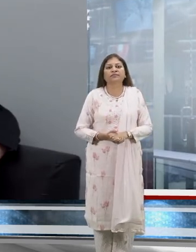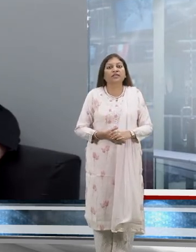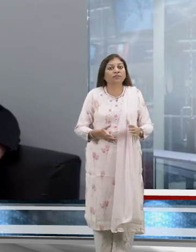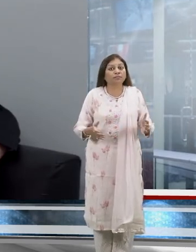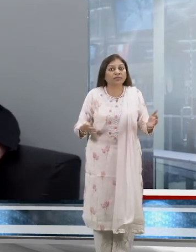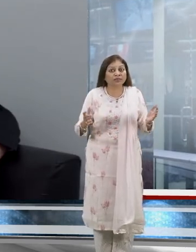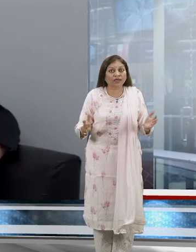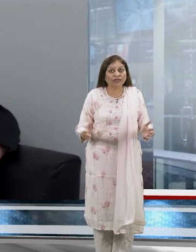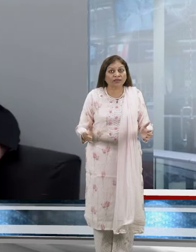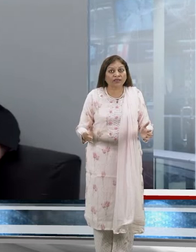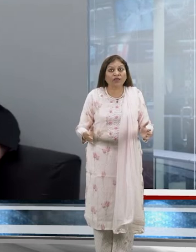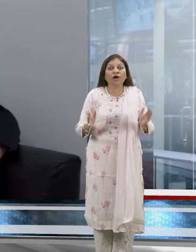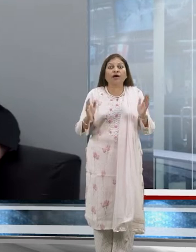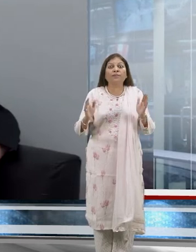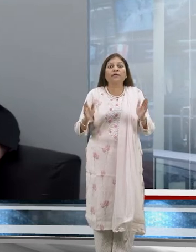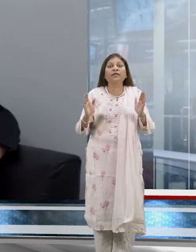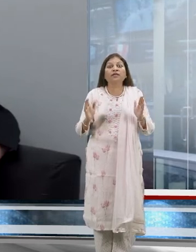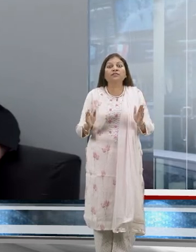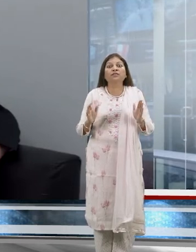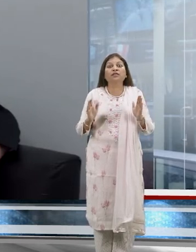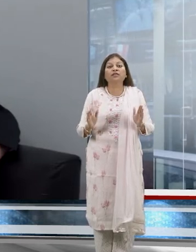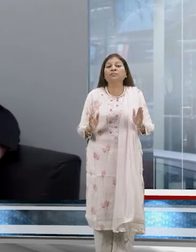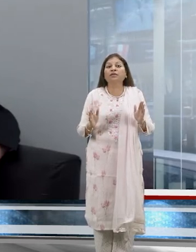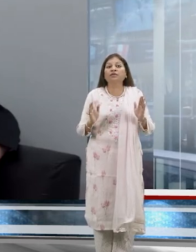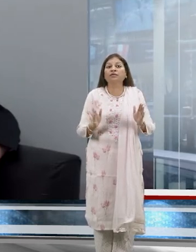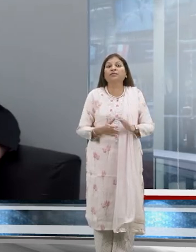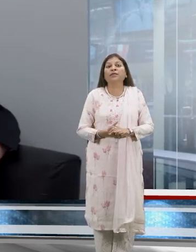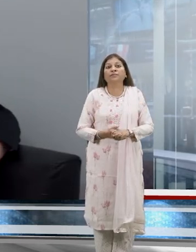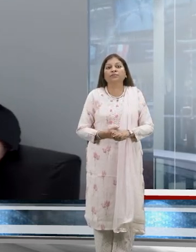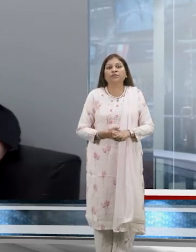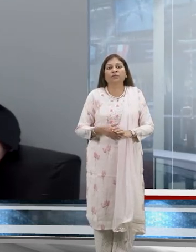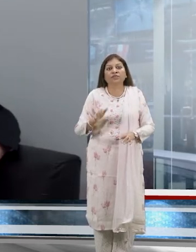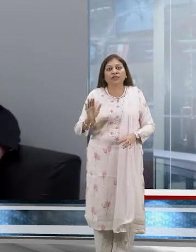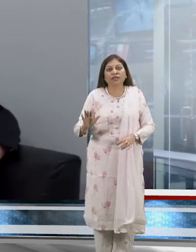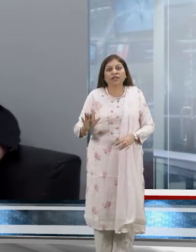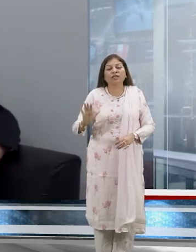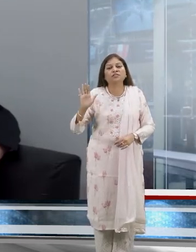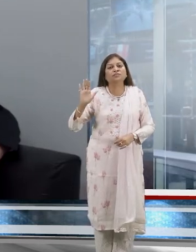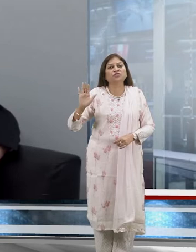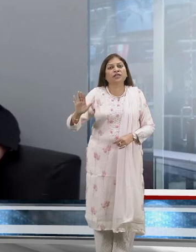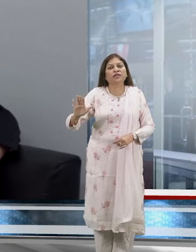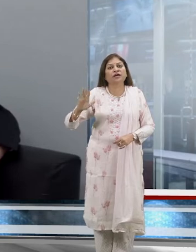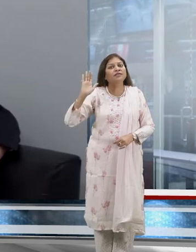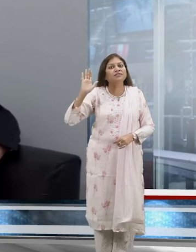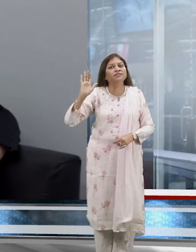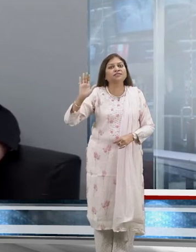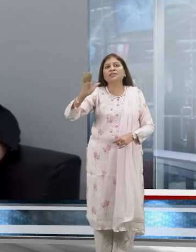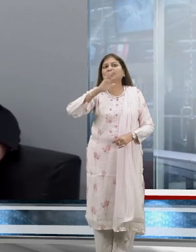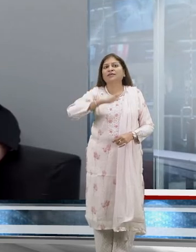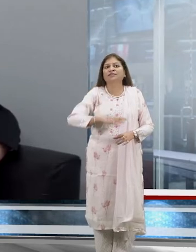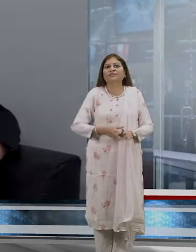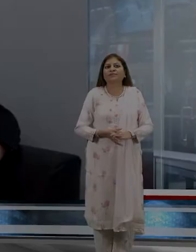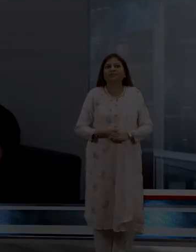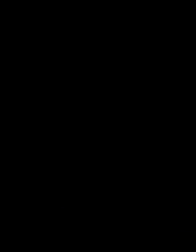लेकिन पत्रकारिता के अपने इतने लंबे करियर में दिमित्री ने ये सब झेलना